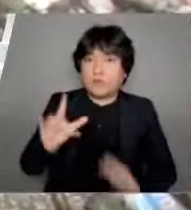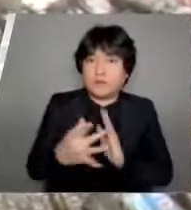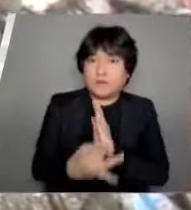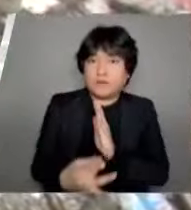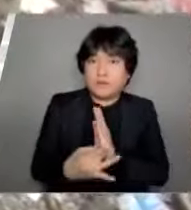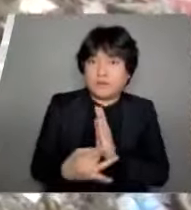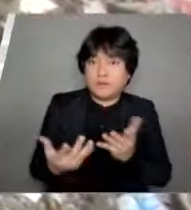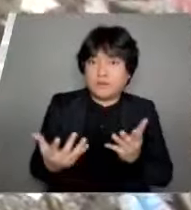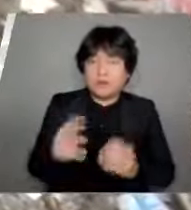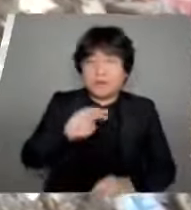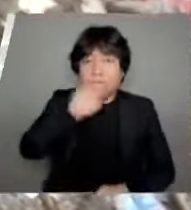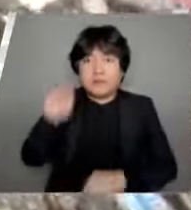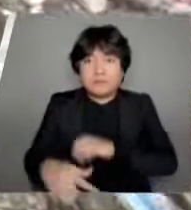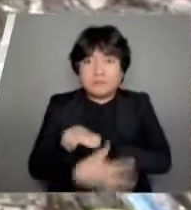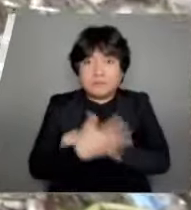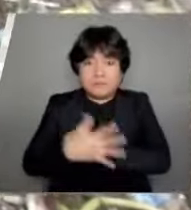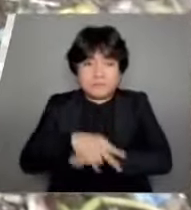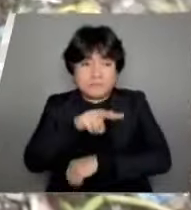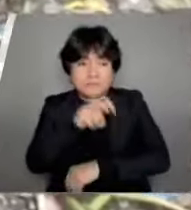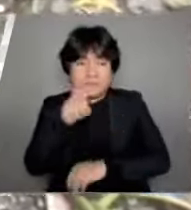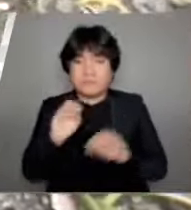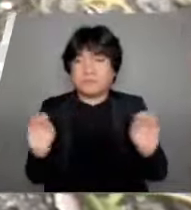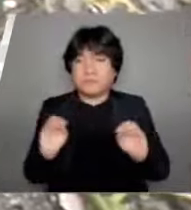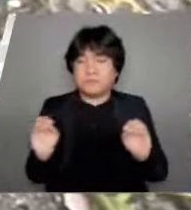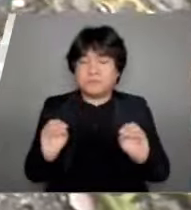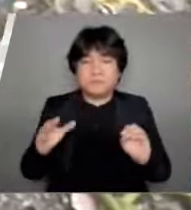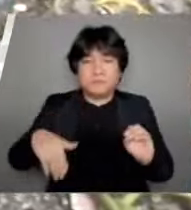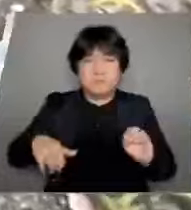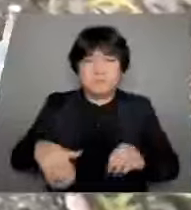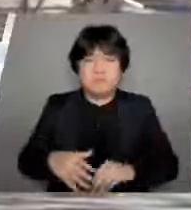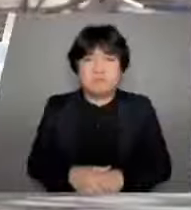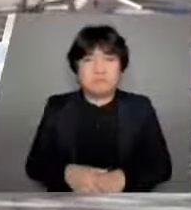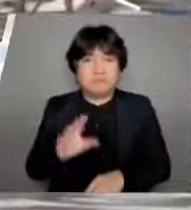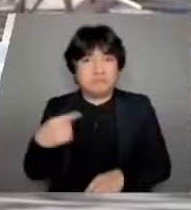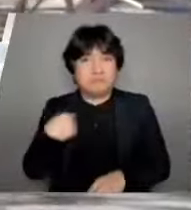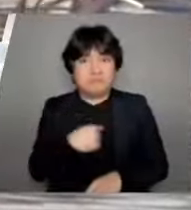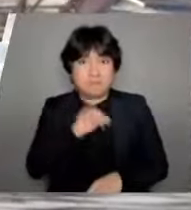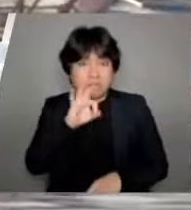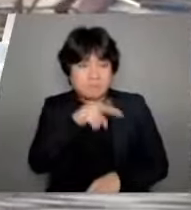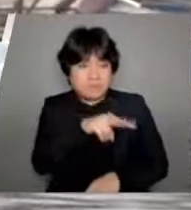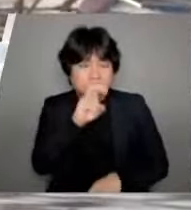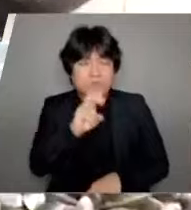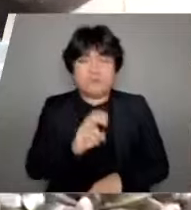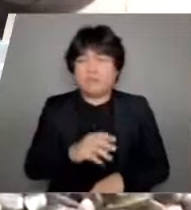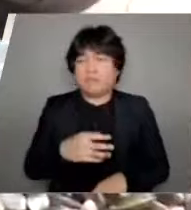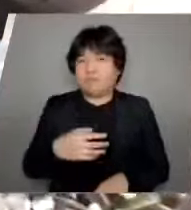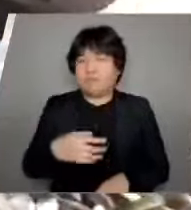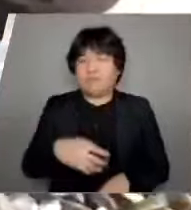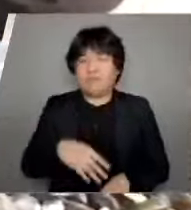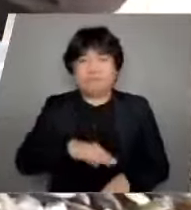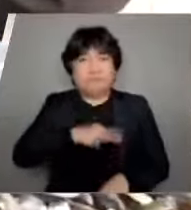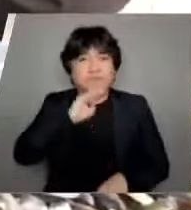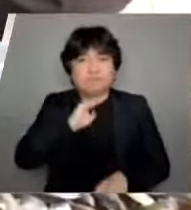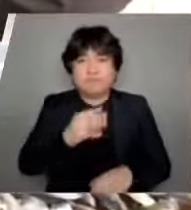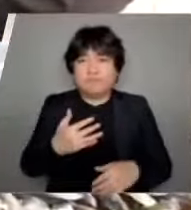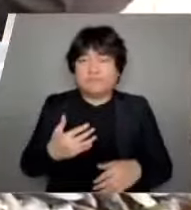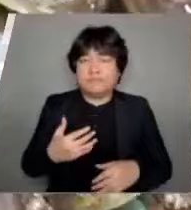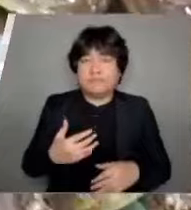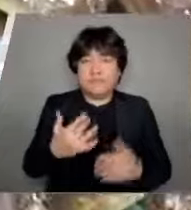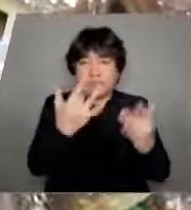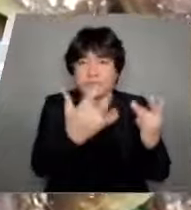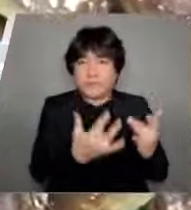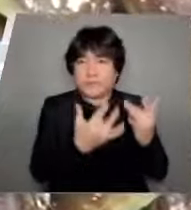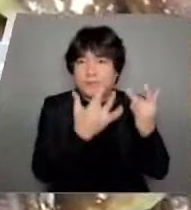kami, tatarantarin ho kami yan. Kawawa yung hanap buhay namin yan. Kung sakali, pinakamaapektuhan ay sa